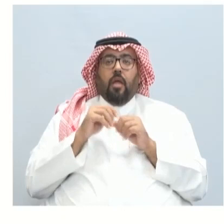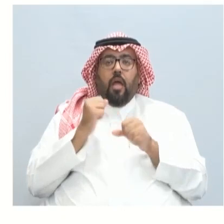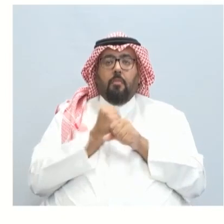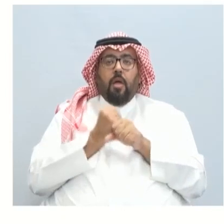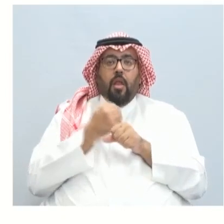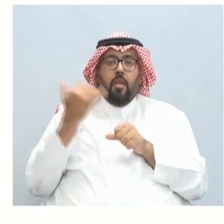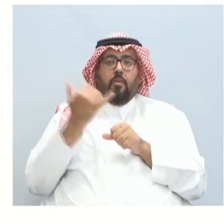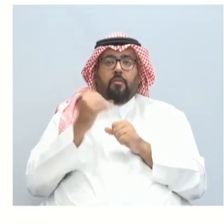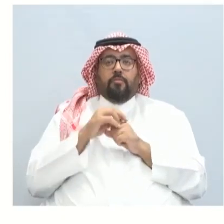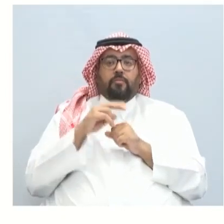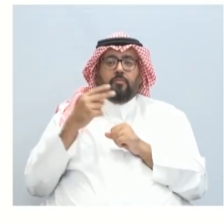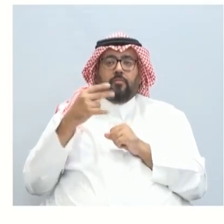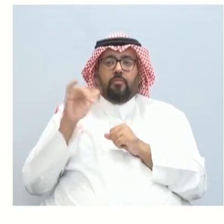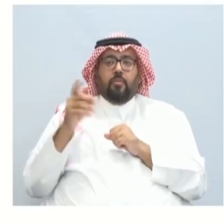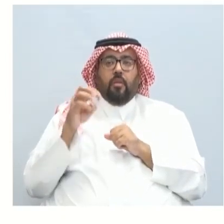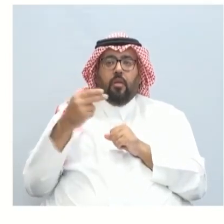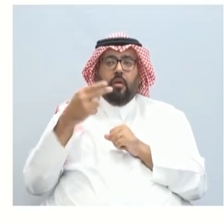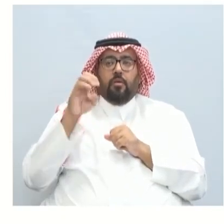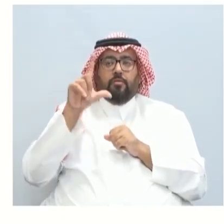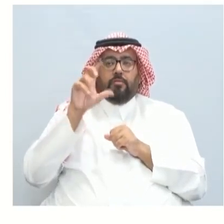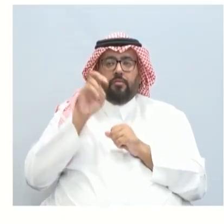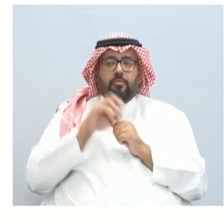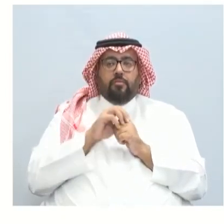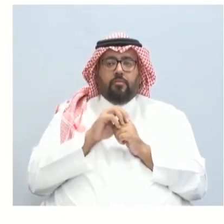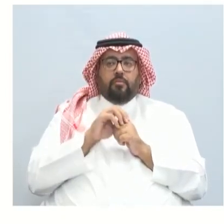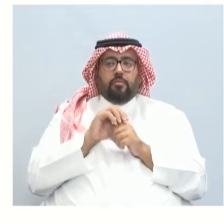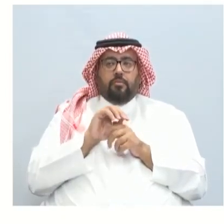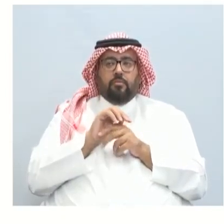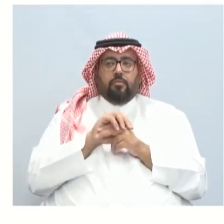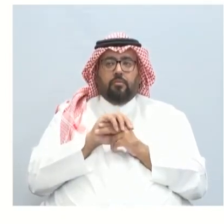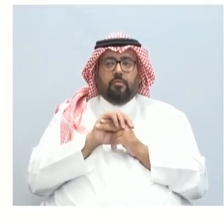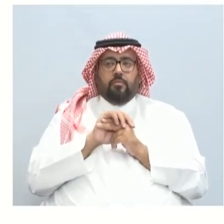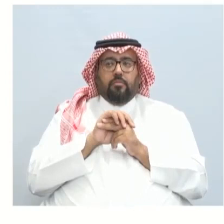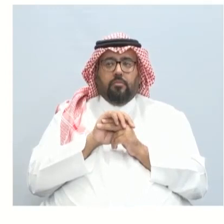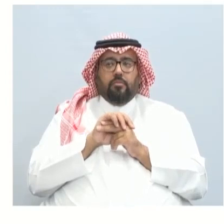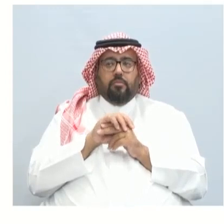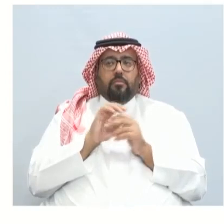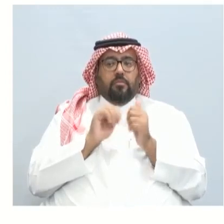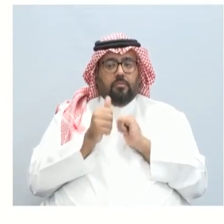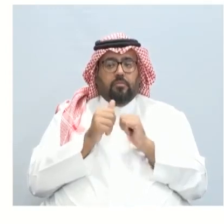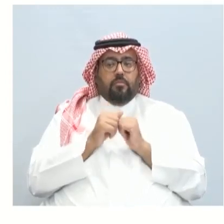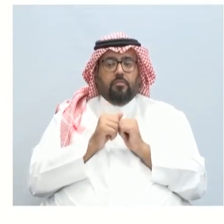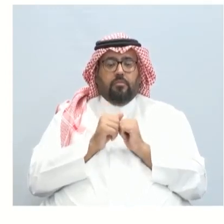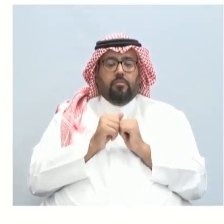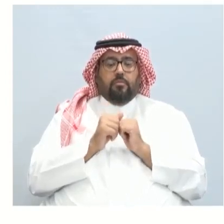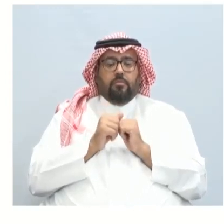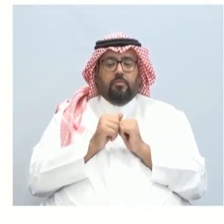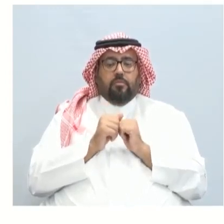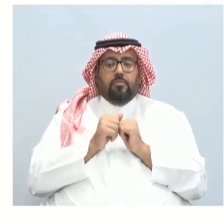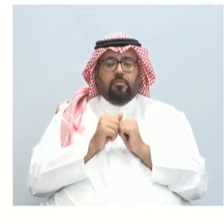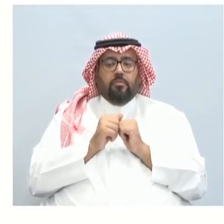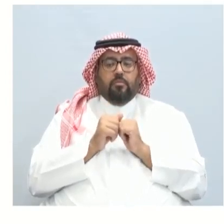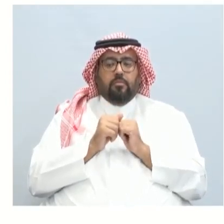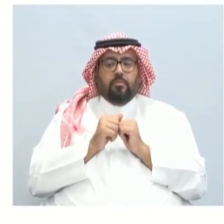غير عاجله او عاجله اي نبتدا بها حينما